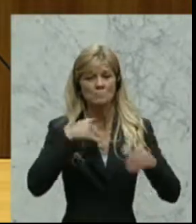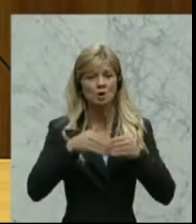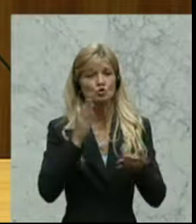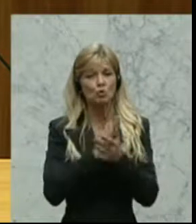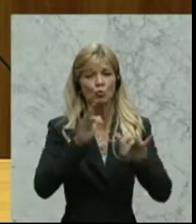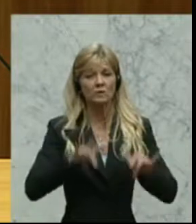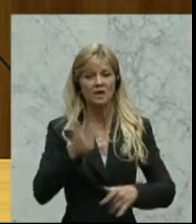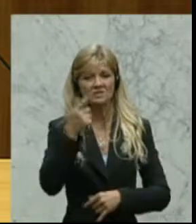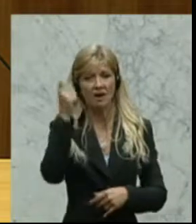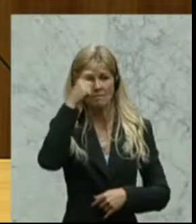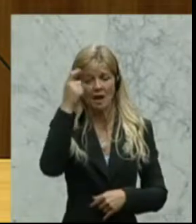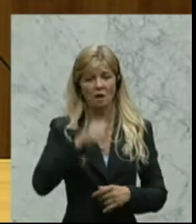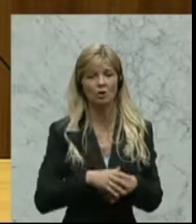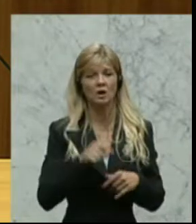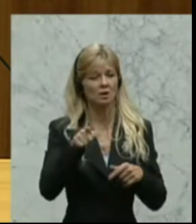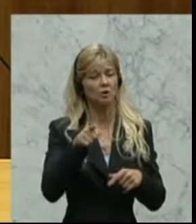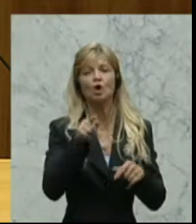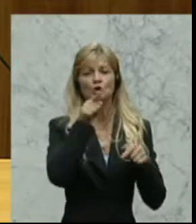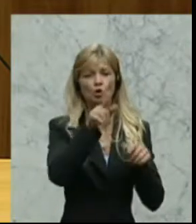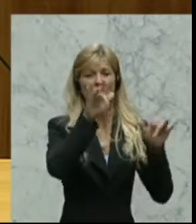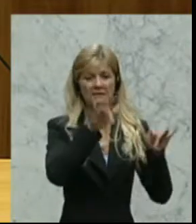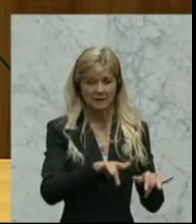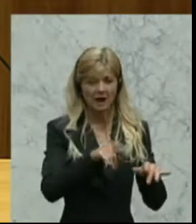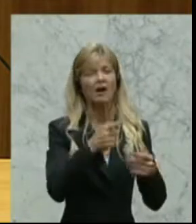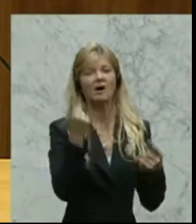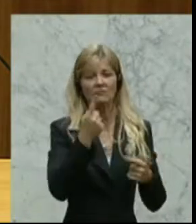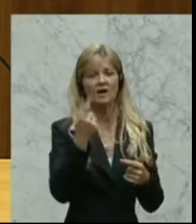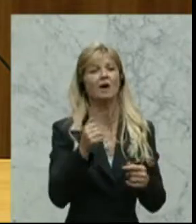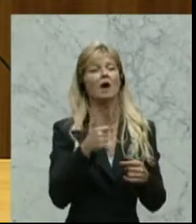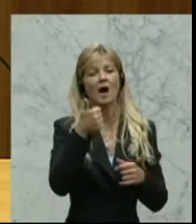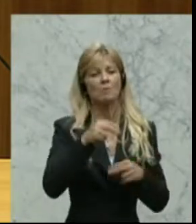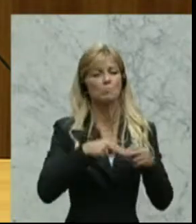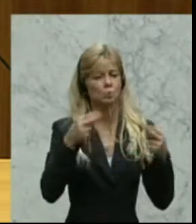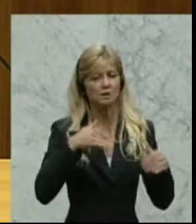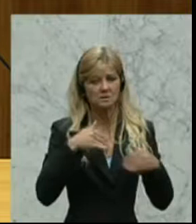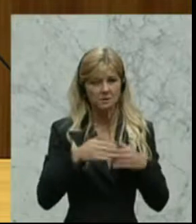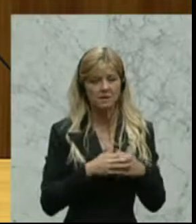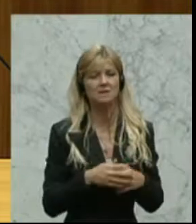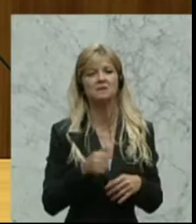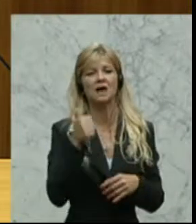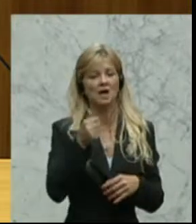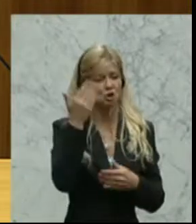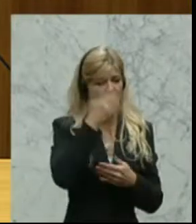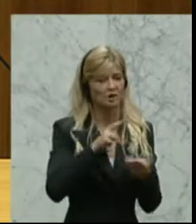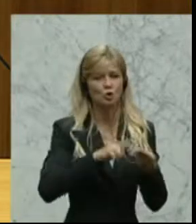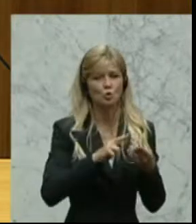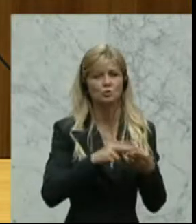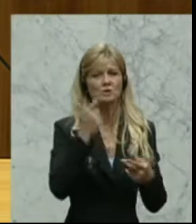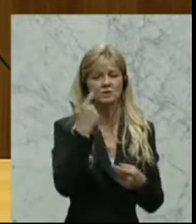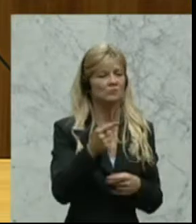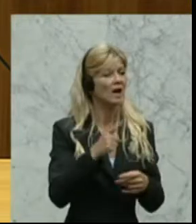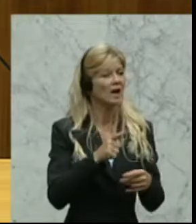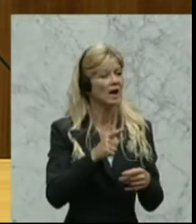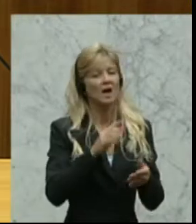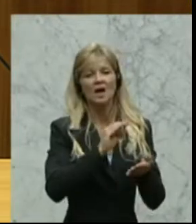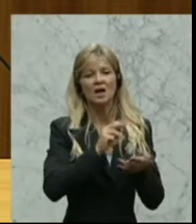und ein schwarzer und eine rote Staatssekretärin. Und da gibt es unterschiedliche Meinungen sogar im Ministerium. Und Frau Kollegin Oberhauser, Sie müssen mir